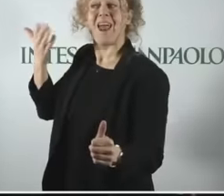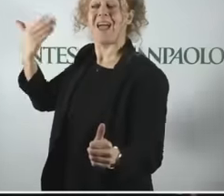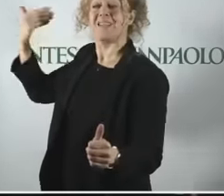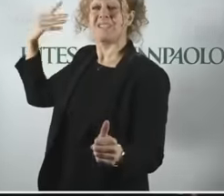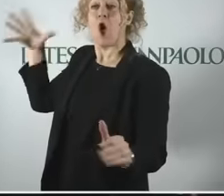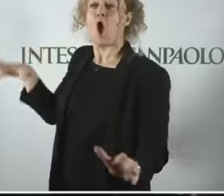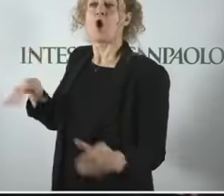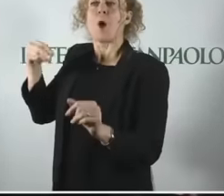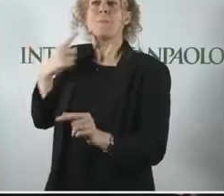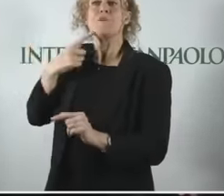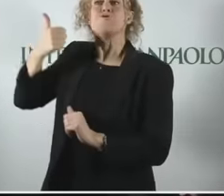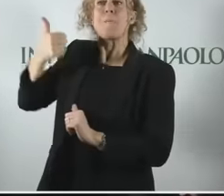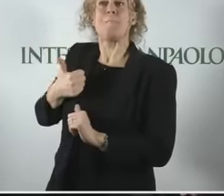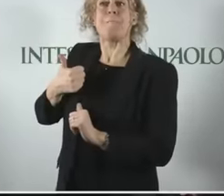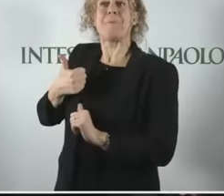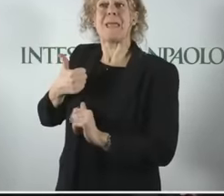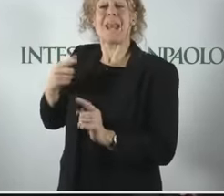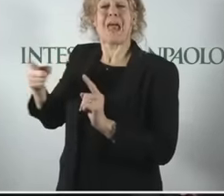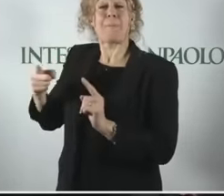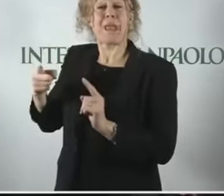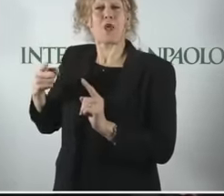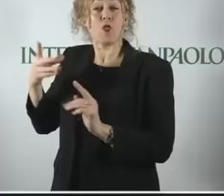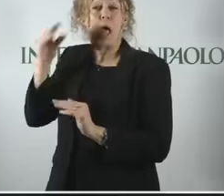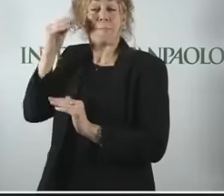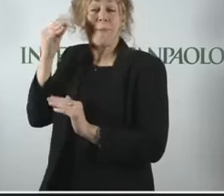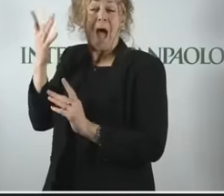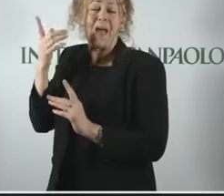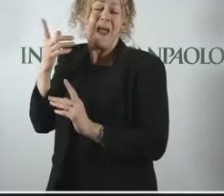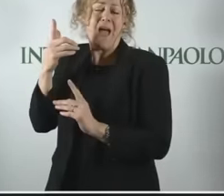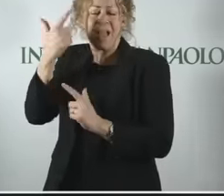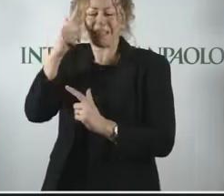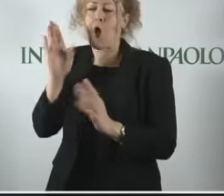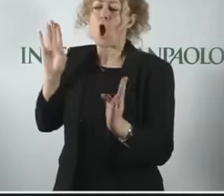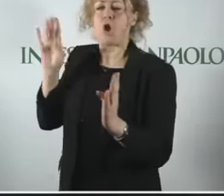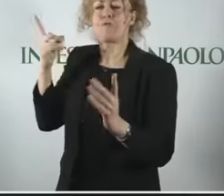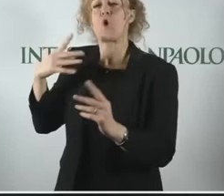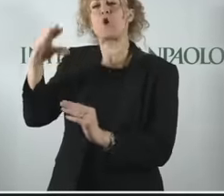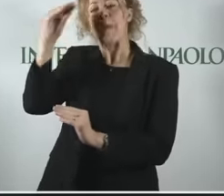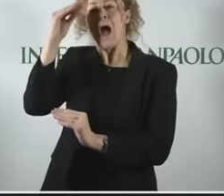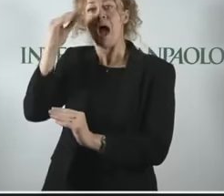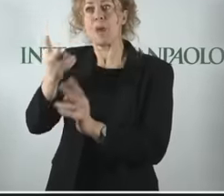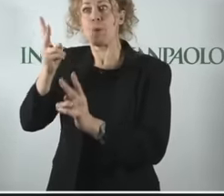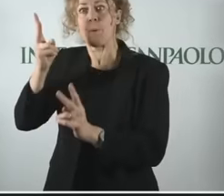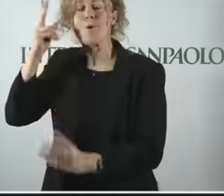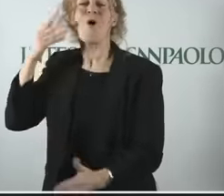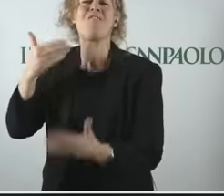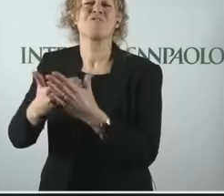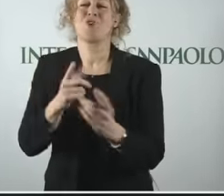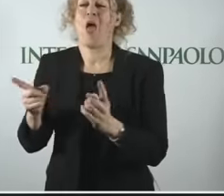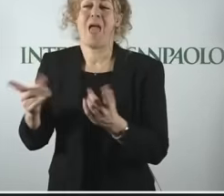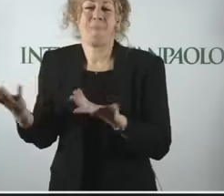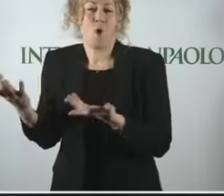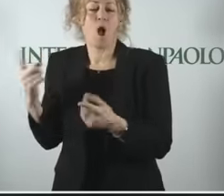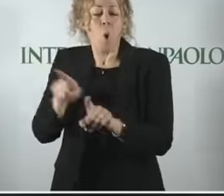iniziando a parlare Nell'anno 1000 poi più cosa impara e più ovviamente appartiene alla sua epoca Quindi nei bambini c'è Come